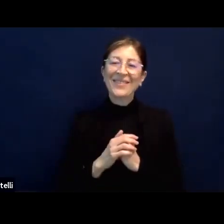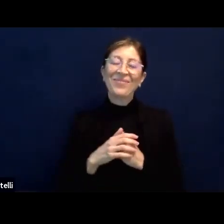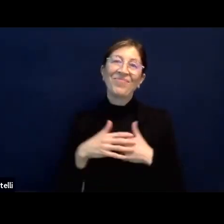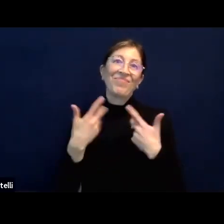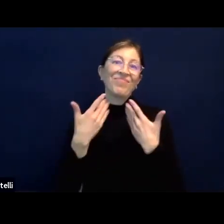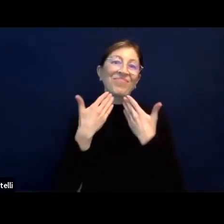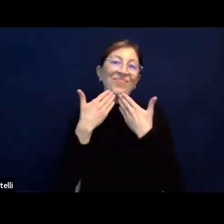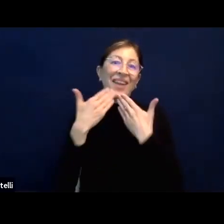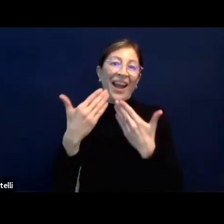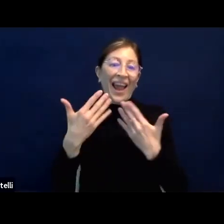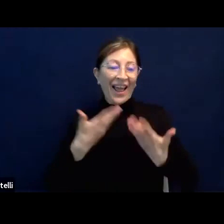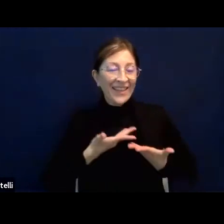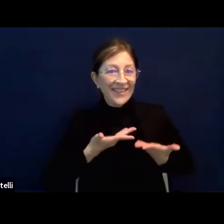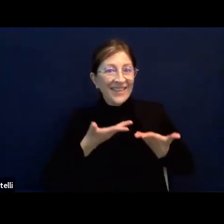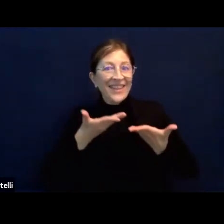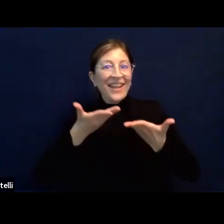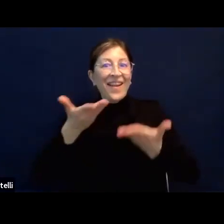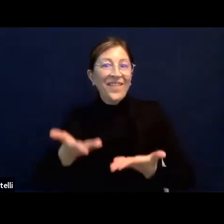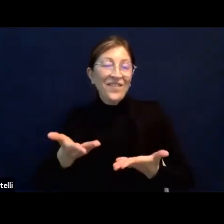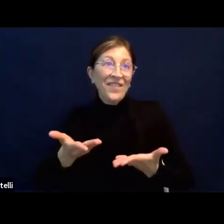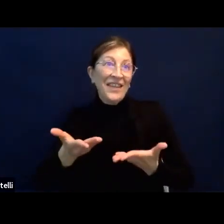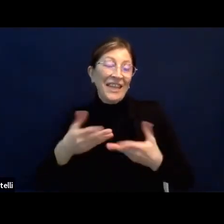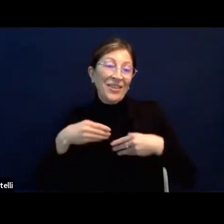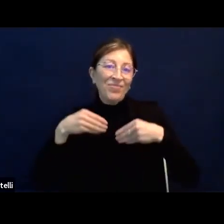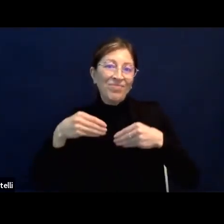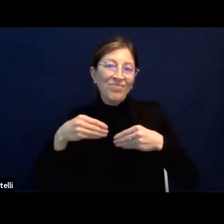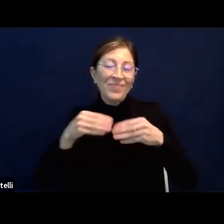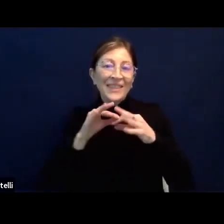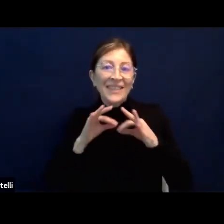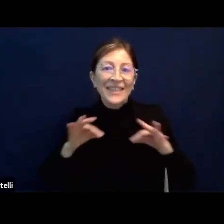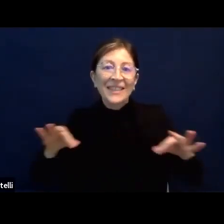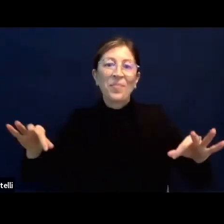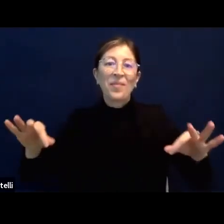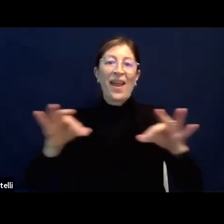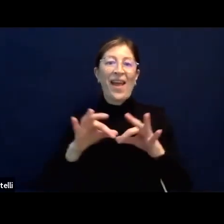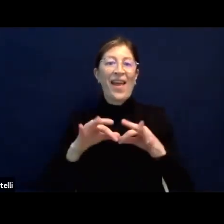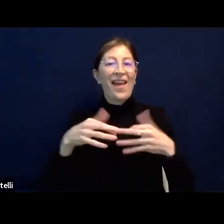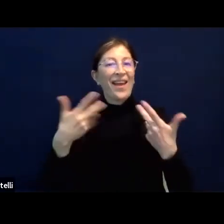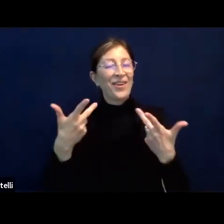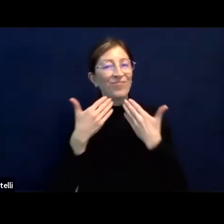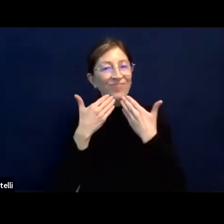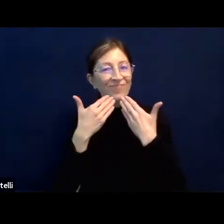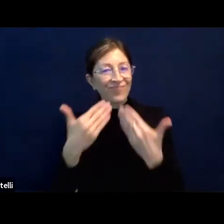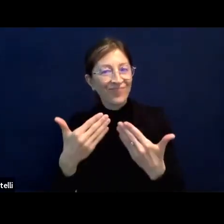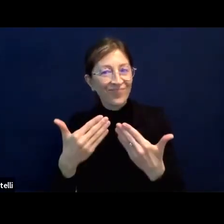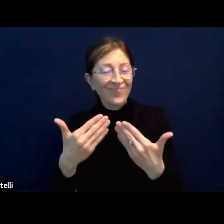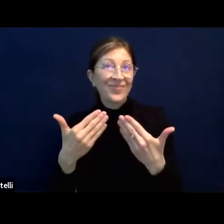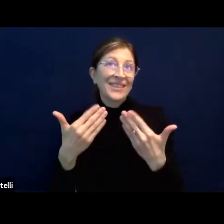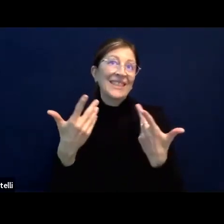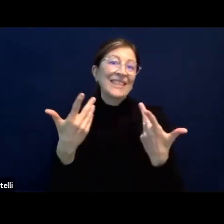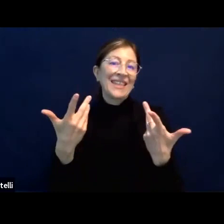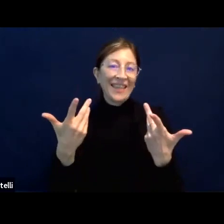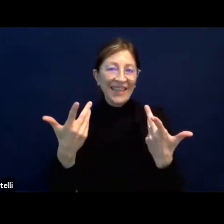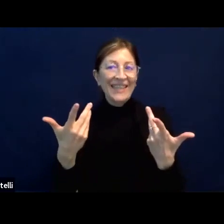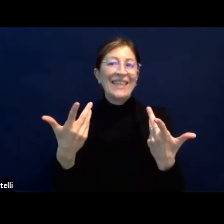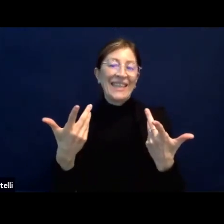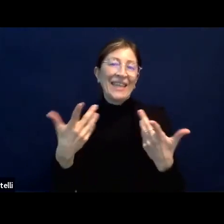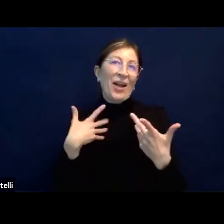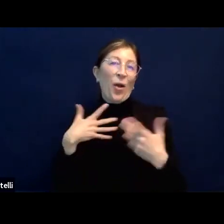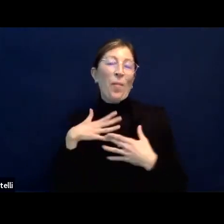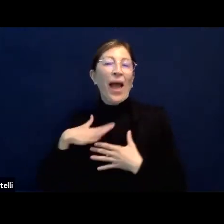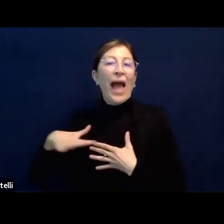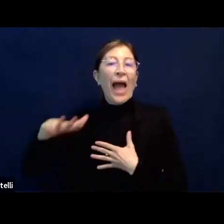grazie dell'invito a partecipare a questo seminario che in effetti coinvolge una delle mie aree